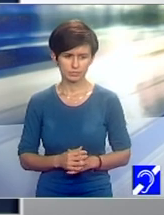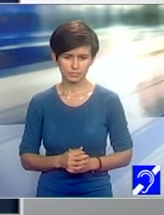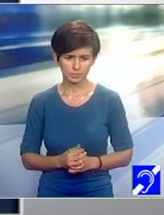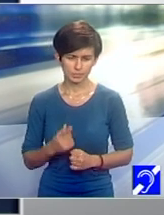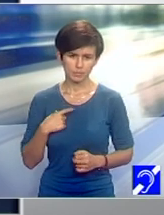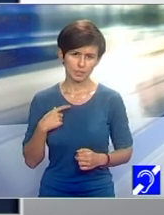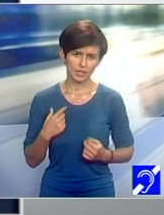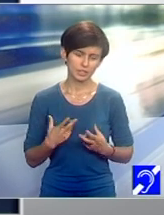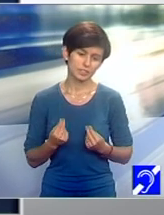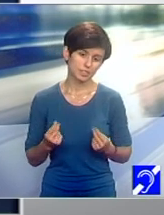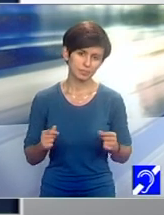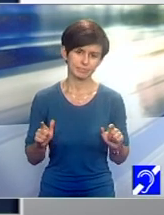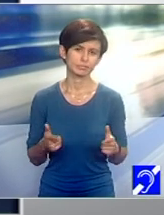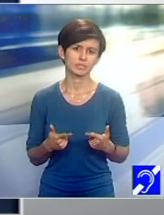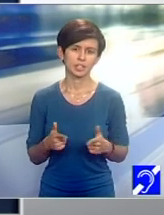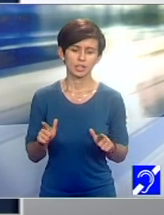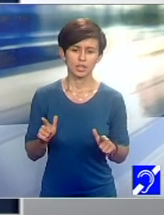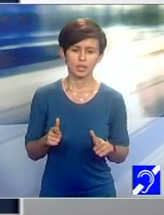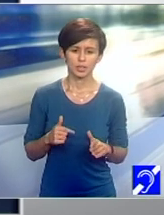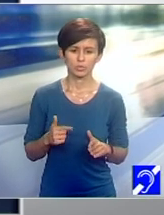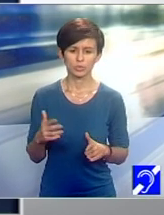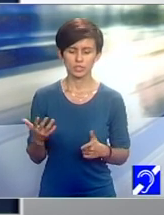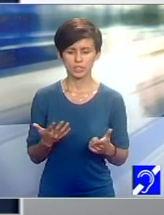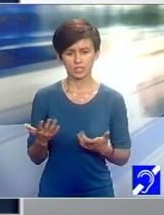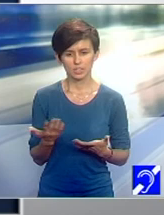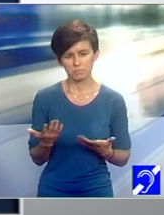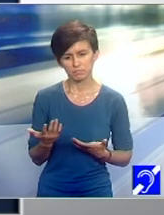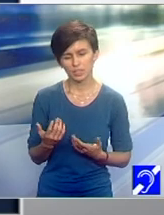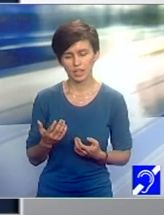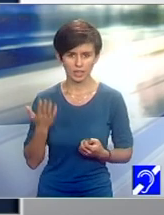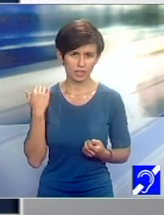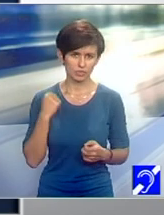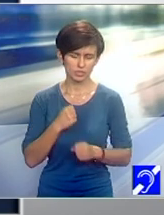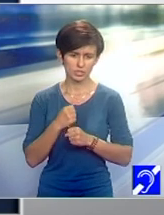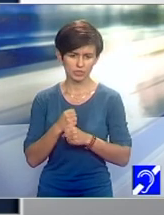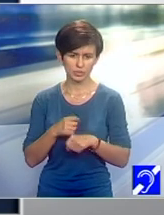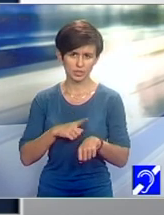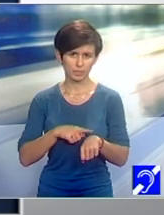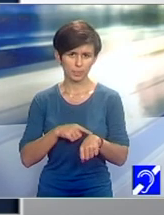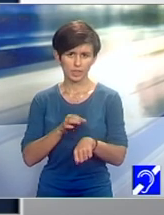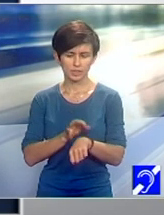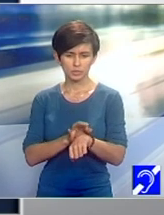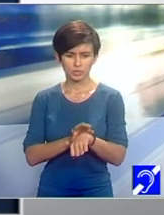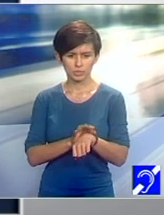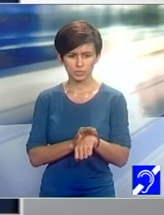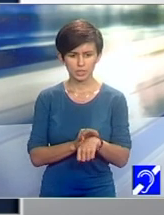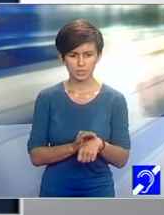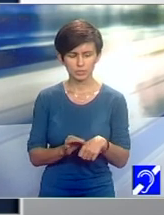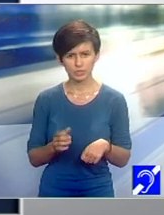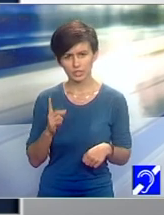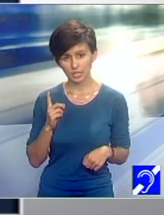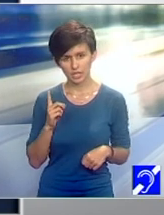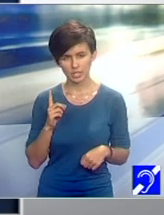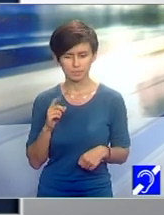felul de muzică lăutărească care, desigur, a fost produs în timpul comunismului, în timpul socialismului, dar nu